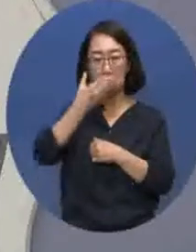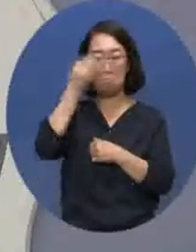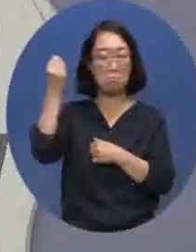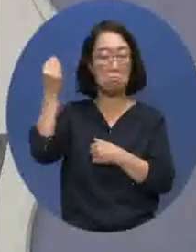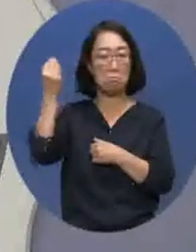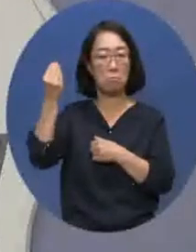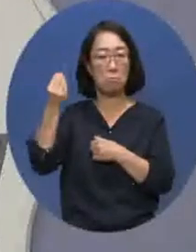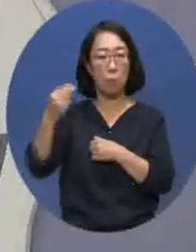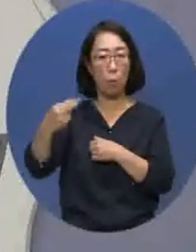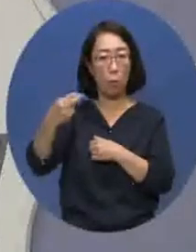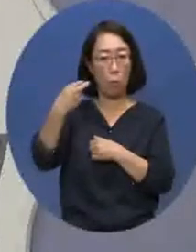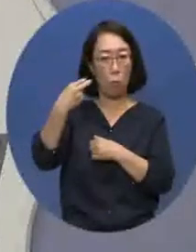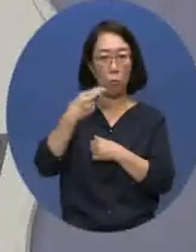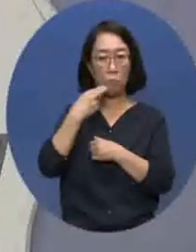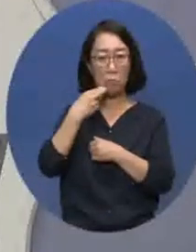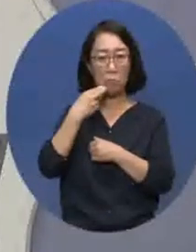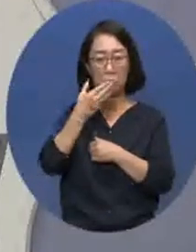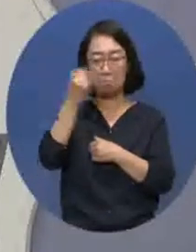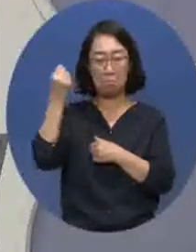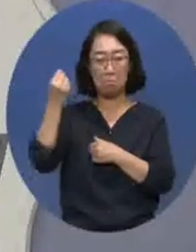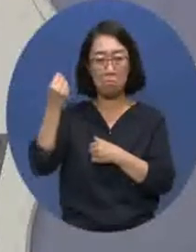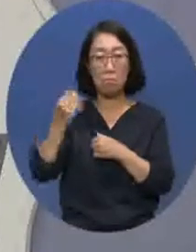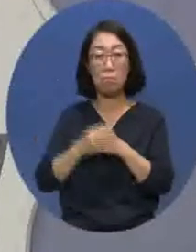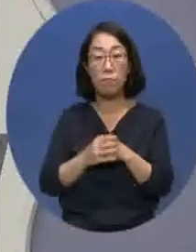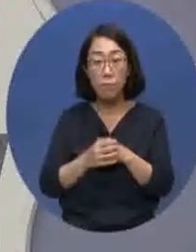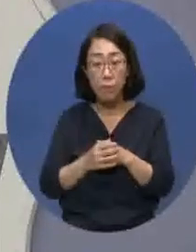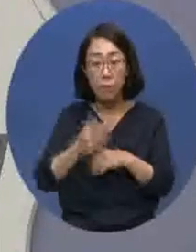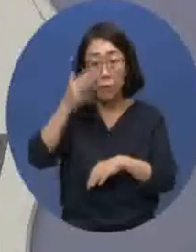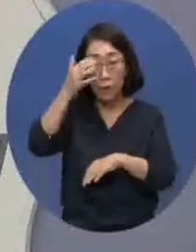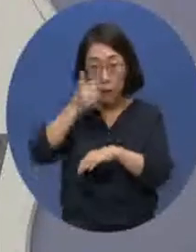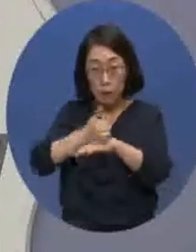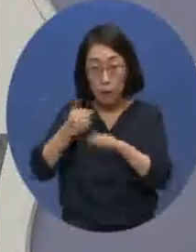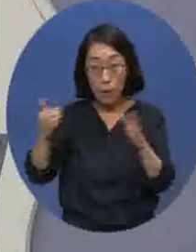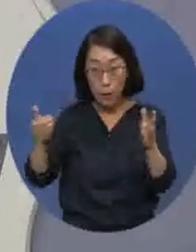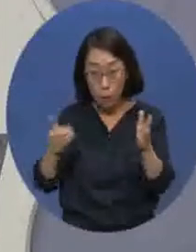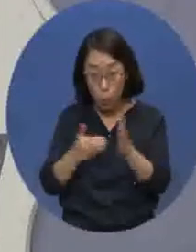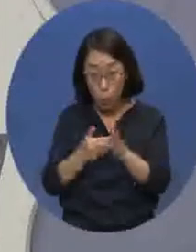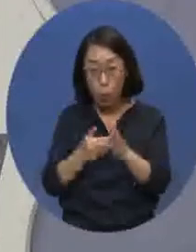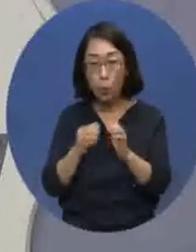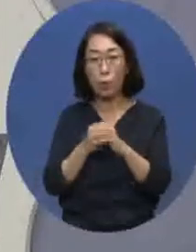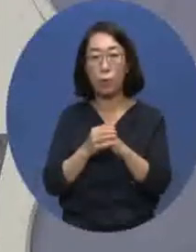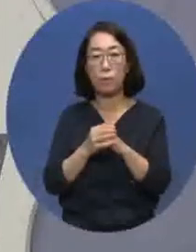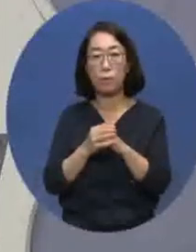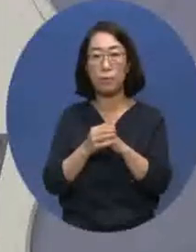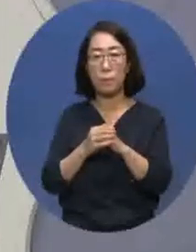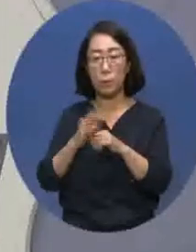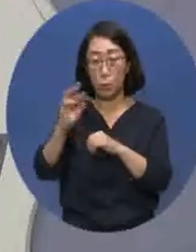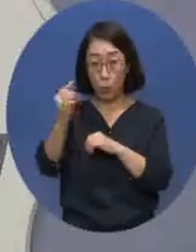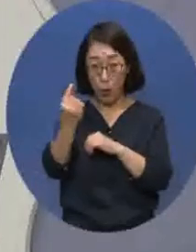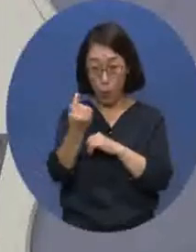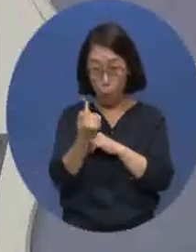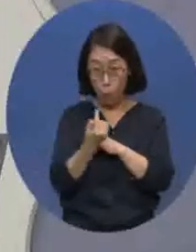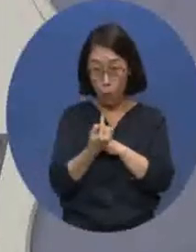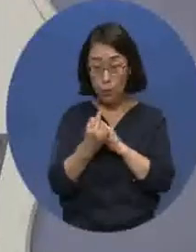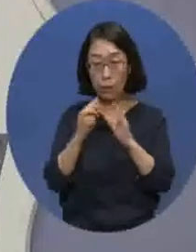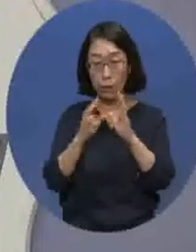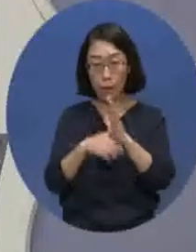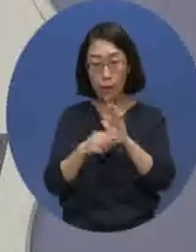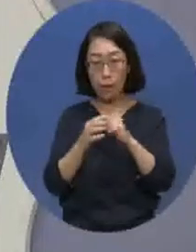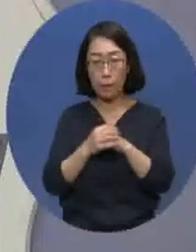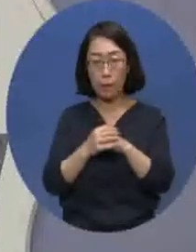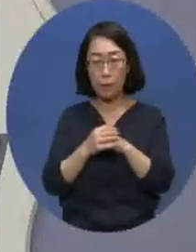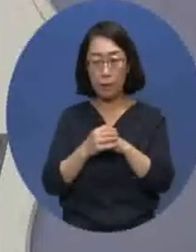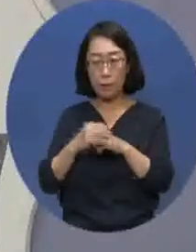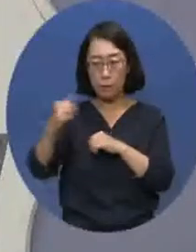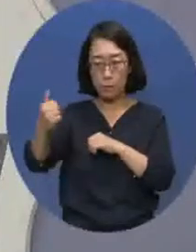그냥 지나쳐야 그런데 끝나고 이제 제가 이렇게 돌아오는 길에 써